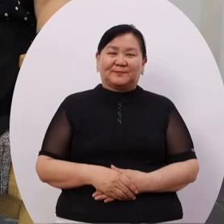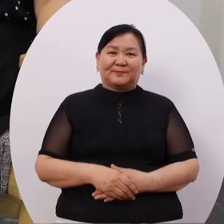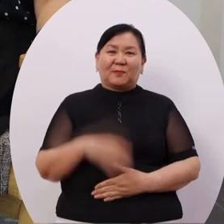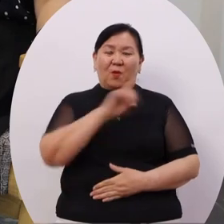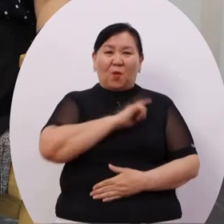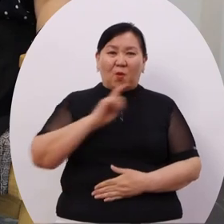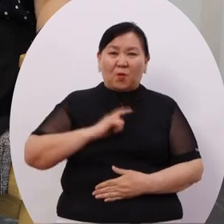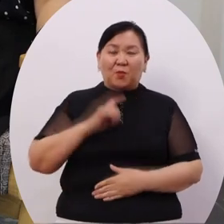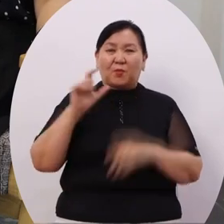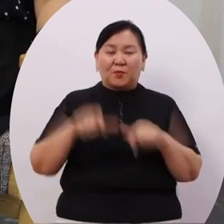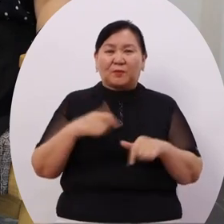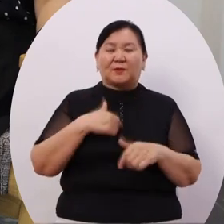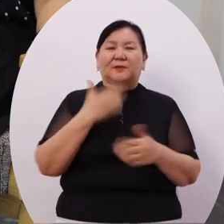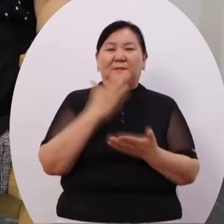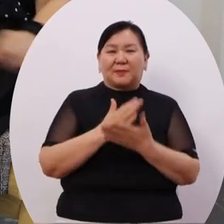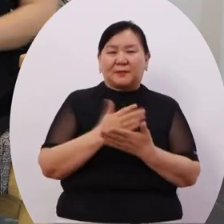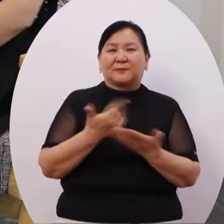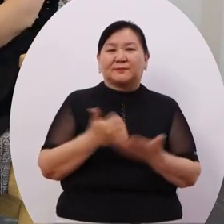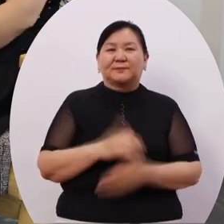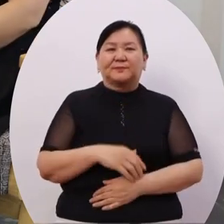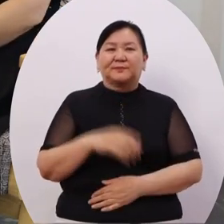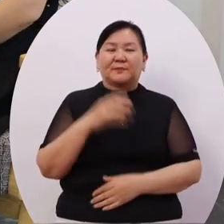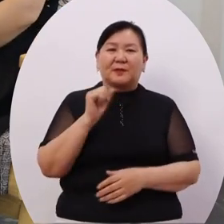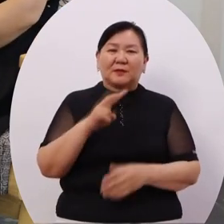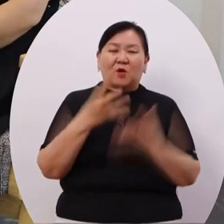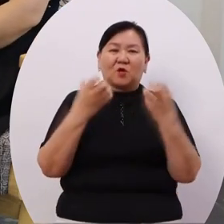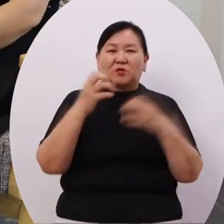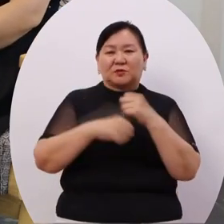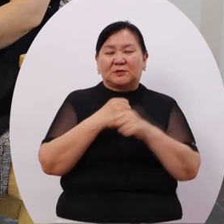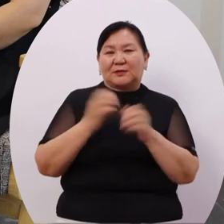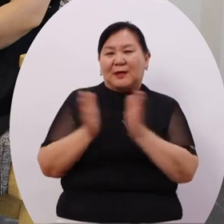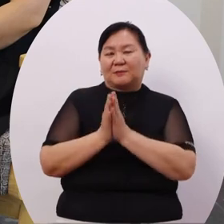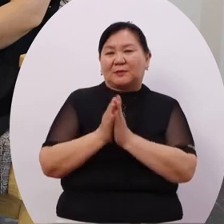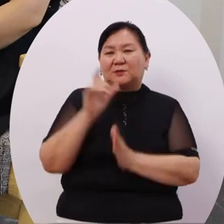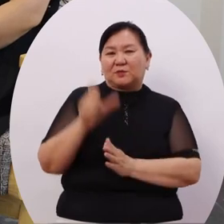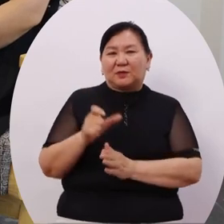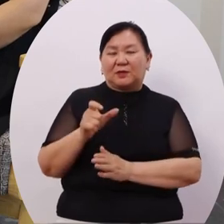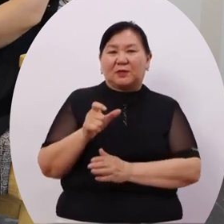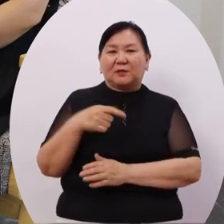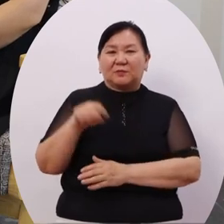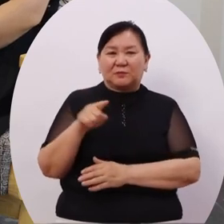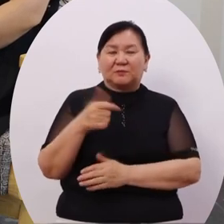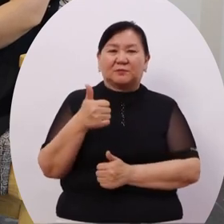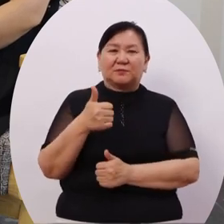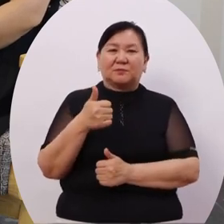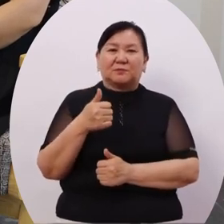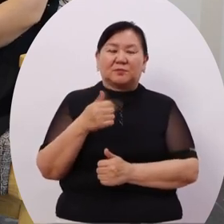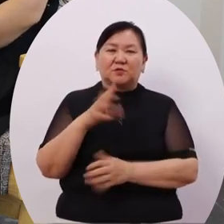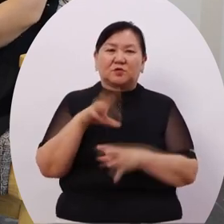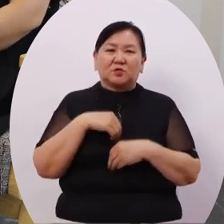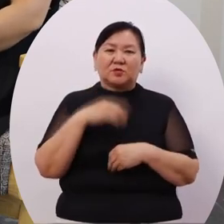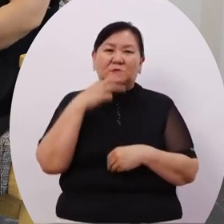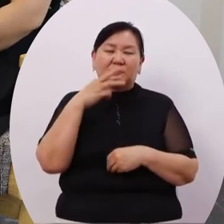Яг хувь хүний хувьд юм уу? Эсвэл найз хүнд ч юм уу? Эсвэл хамт олон жил хамтарч ажилласан хүний хувьд. Яг л чочр мэдээ